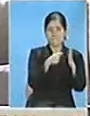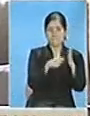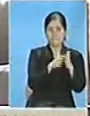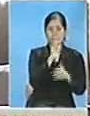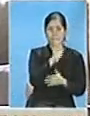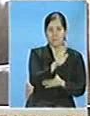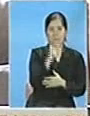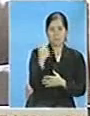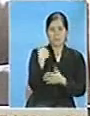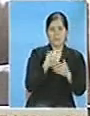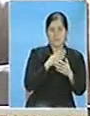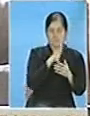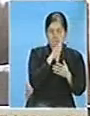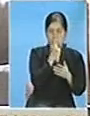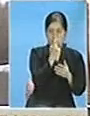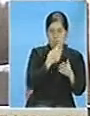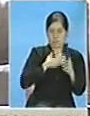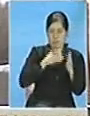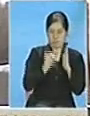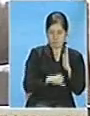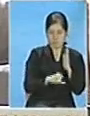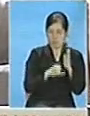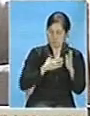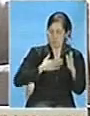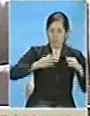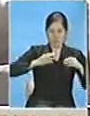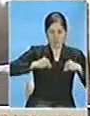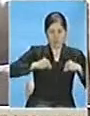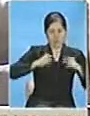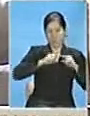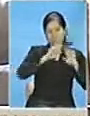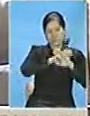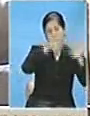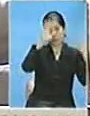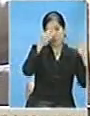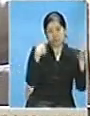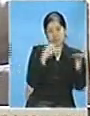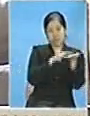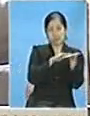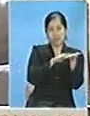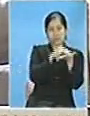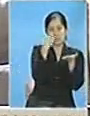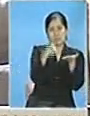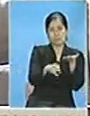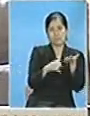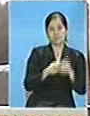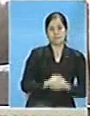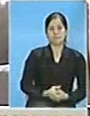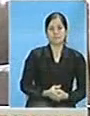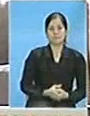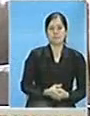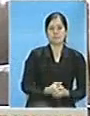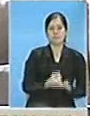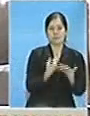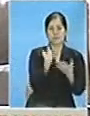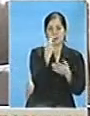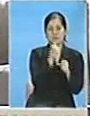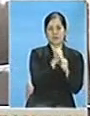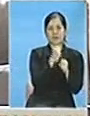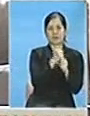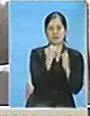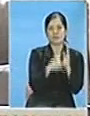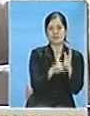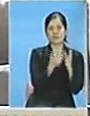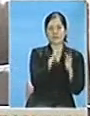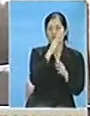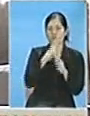บอกว่าผมผิดผมก็ผิดก็เลิกไปที่ผมพูดใช่ขอโทษได้ไม่เป็นไรใครมันทำไม่ผิดอ่ะถ้าเหตุผ